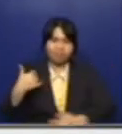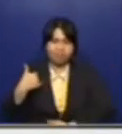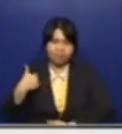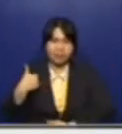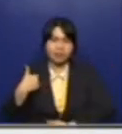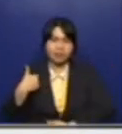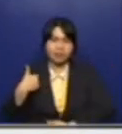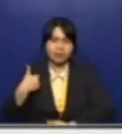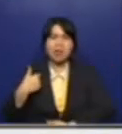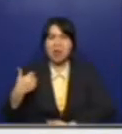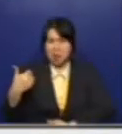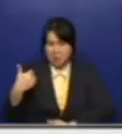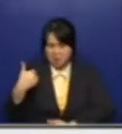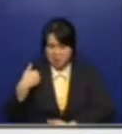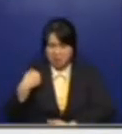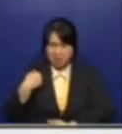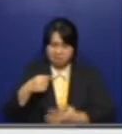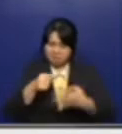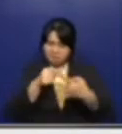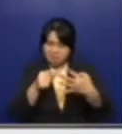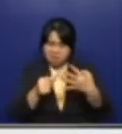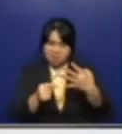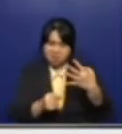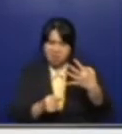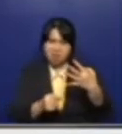มันมีช้อยอยู่ใกล้ๆกันหลายจุด